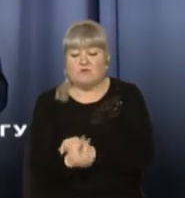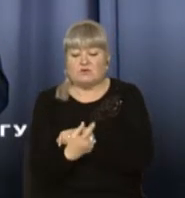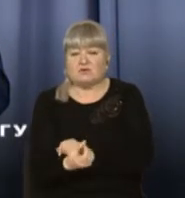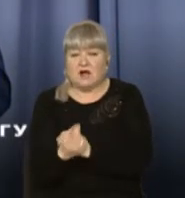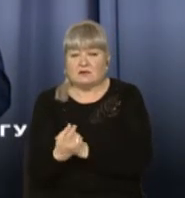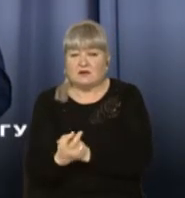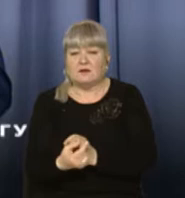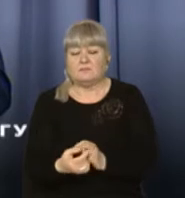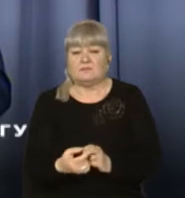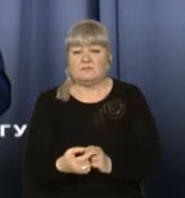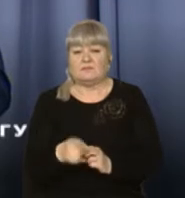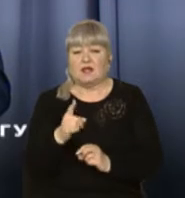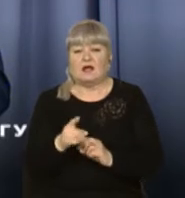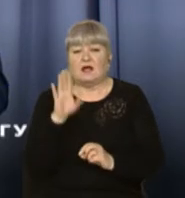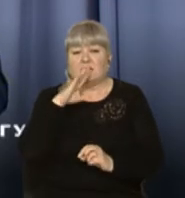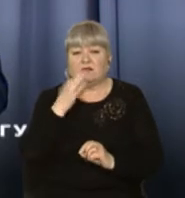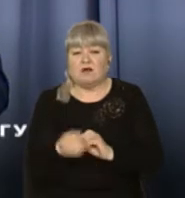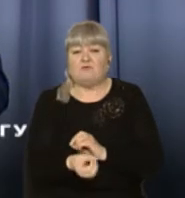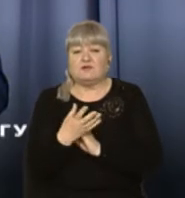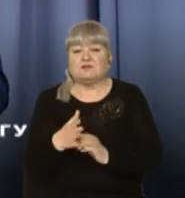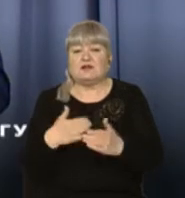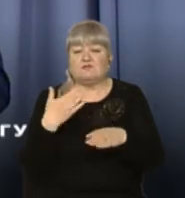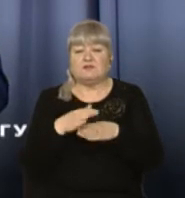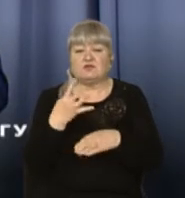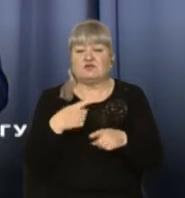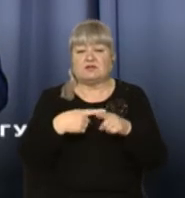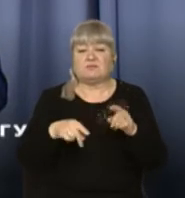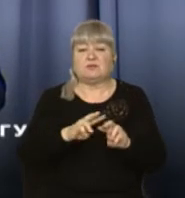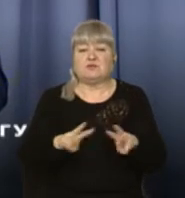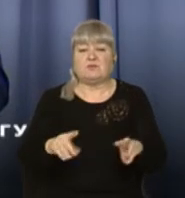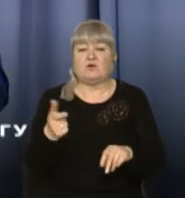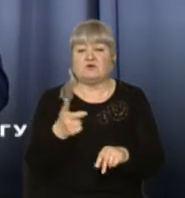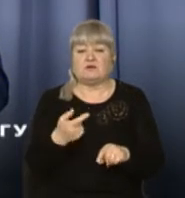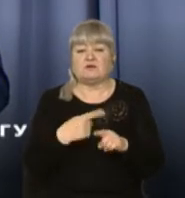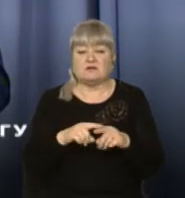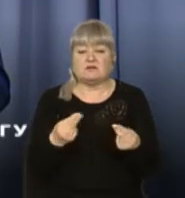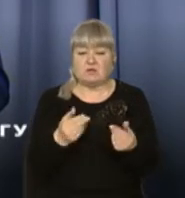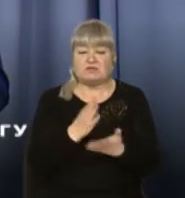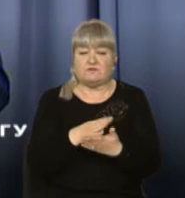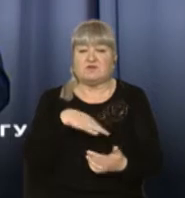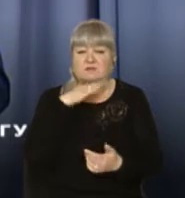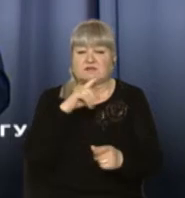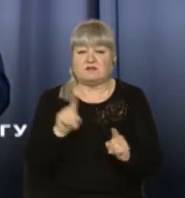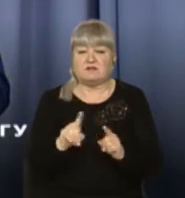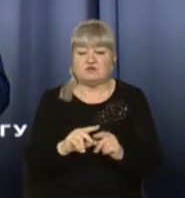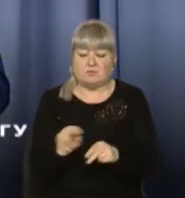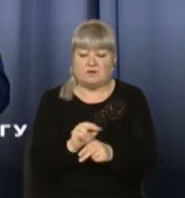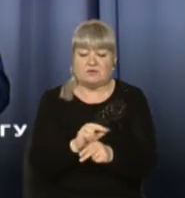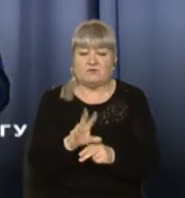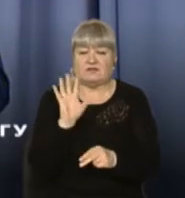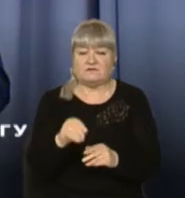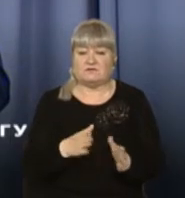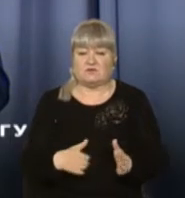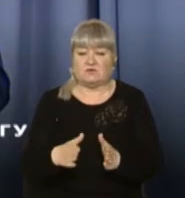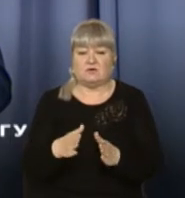а не фонтан». На фонтан виділено 4,5 мільйони гривень. На вашу думку, чи ось цих коштів є достатньо для того, аби полатати всі ями? Ні,